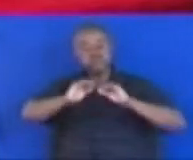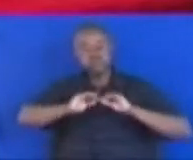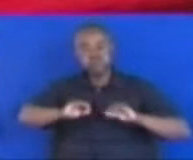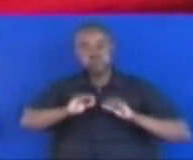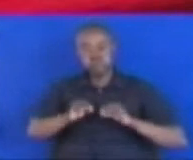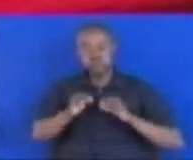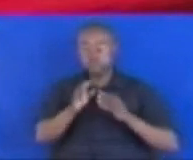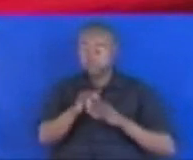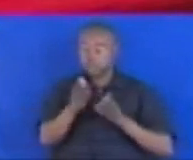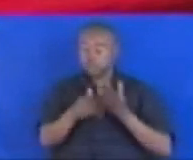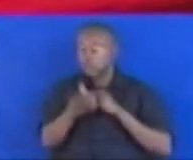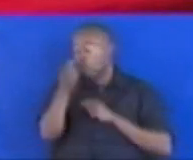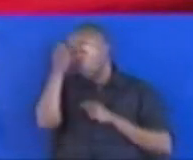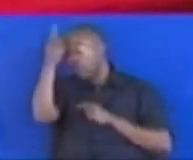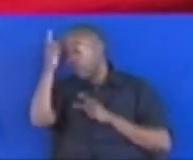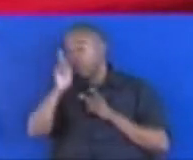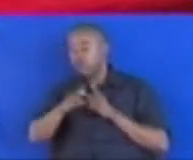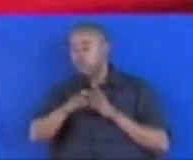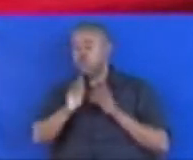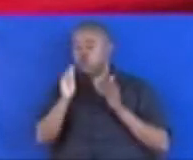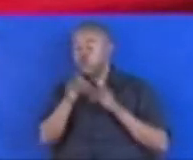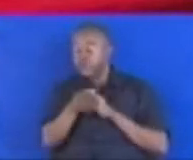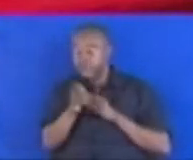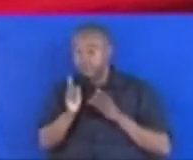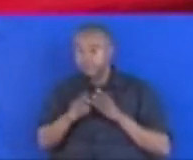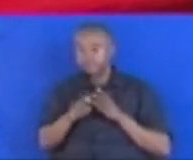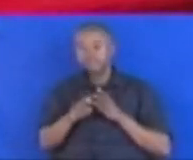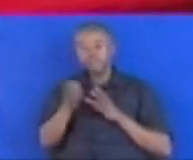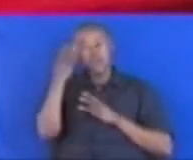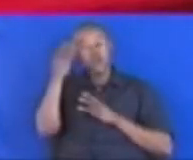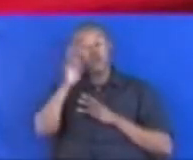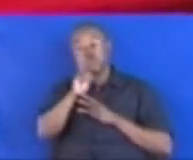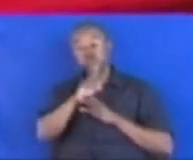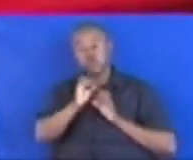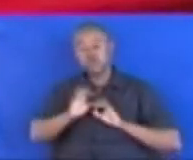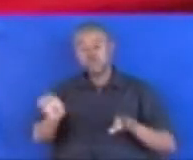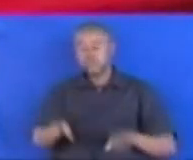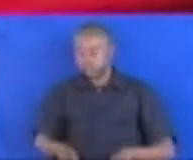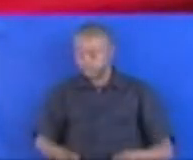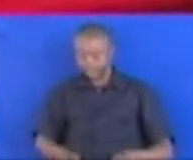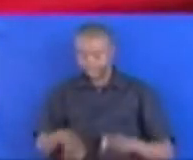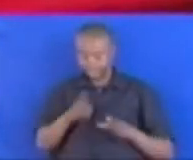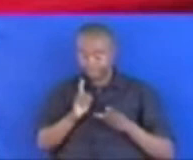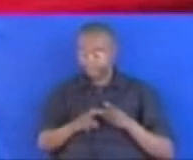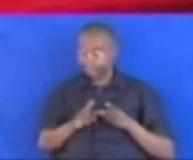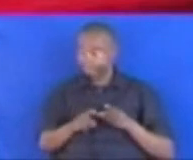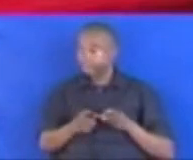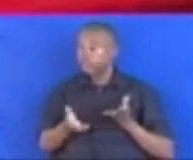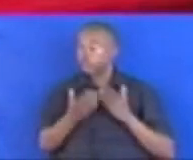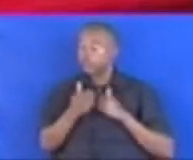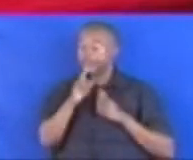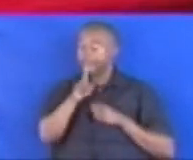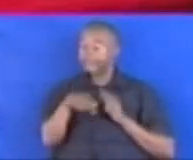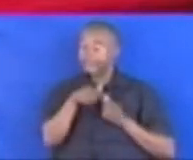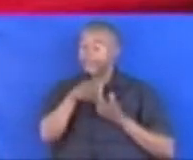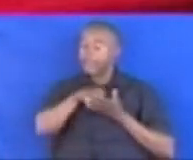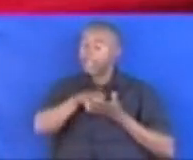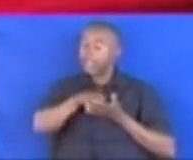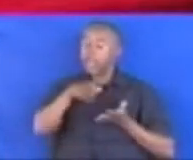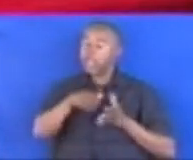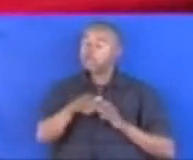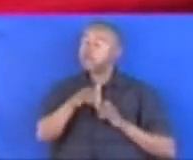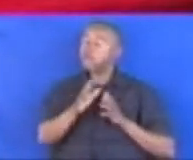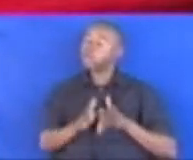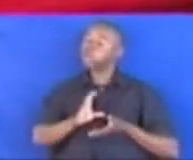kuweza kutambua, kuzuia na kutibu magonjwa yasiyo ya kuambukiza. Tatu, kutokana na gharama kubwa za